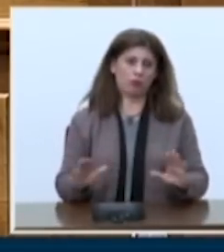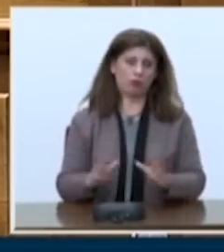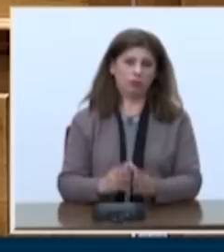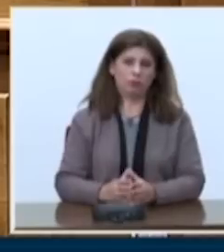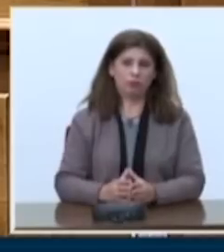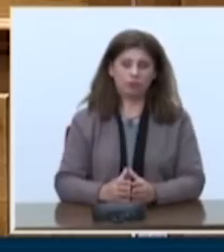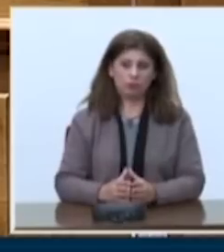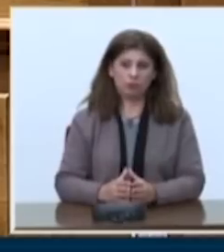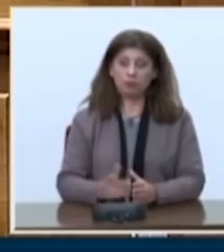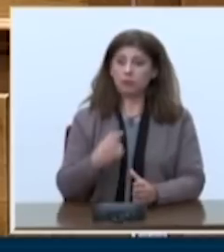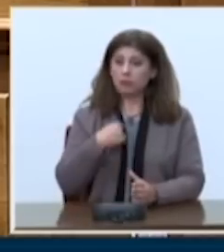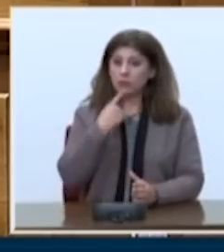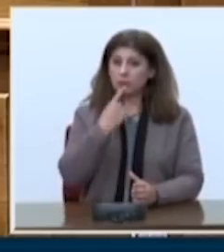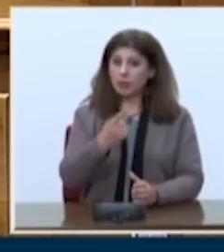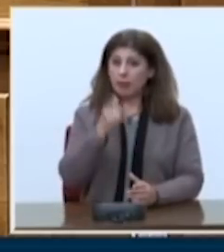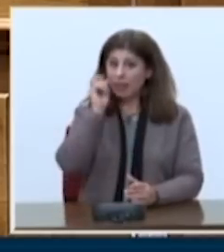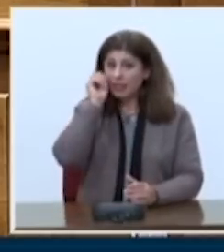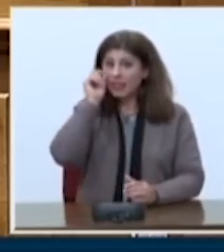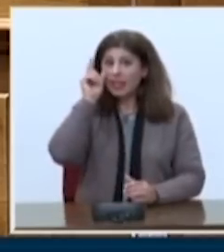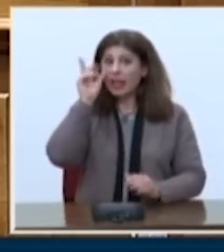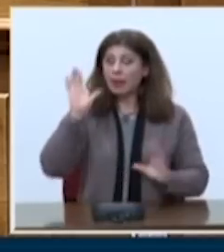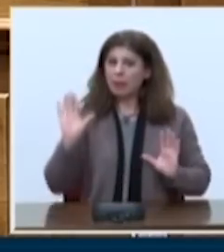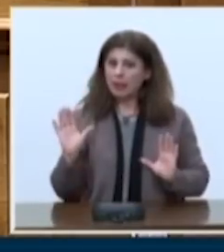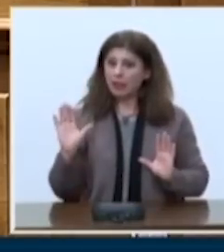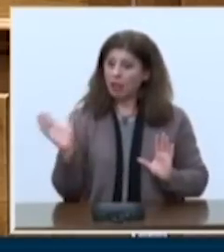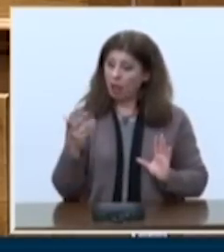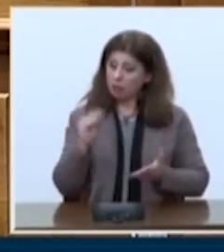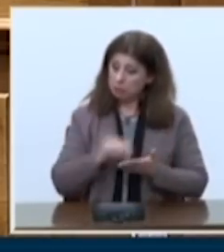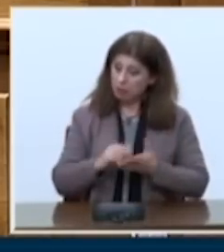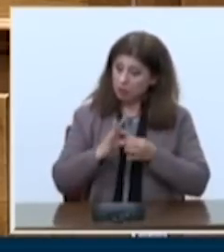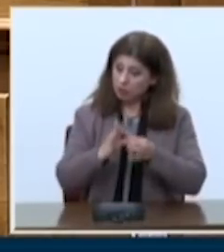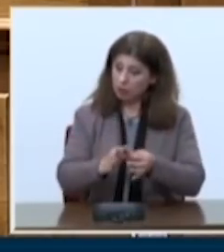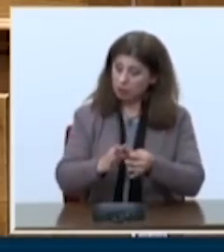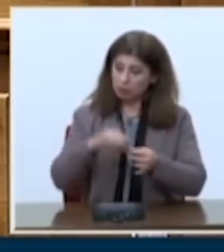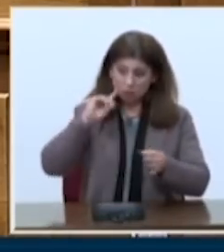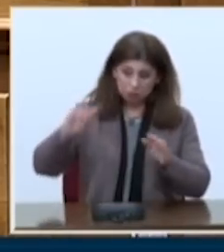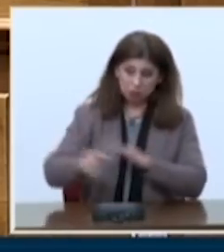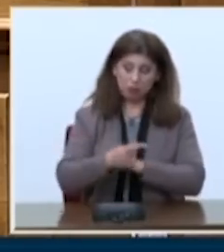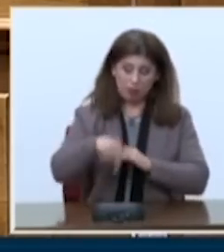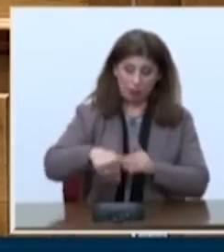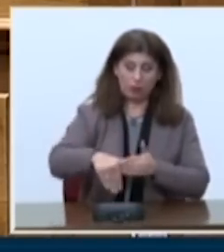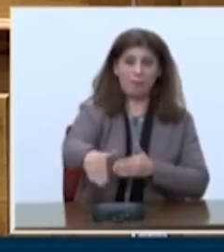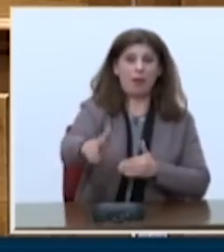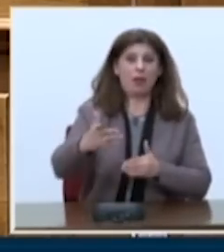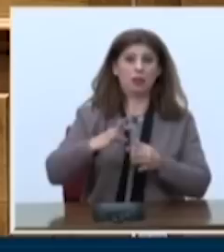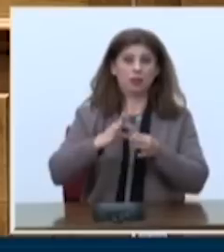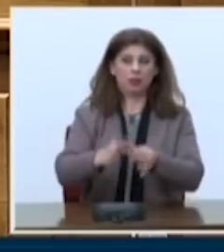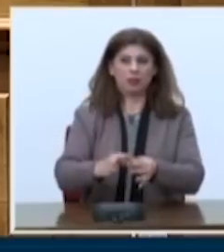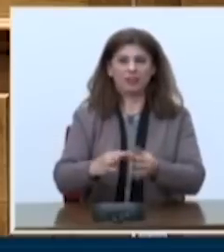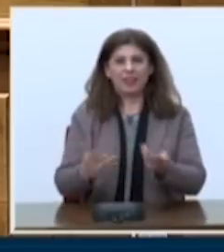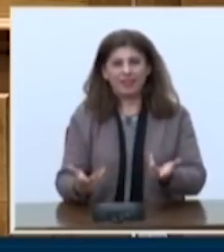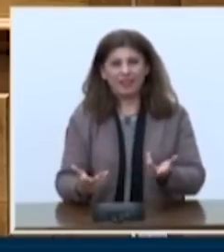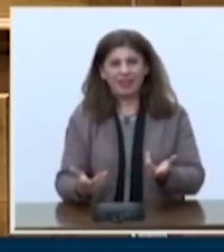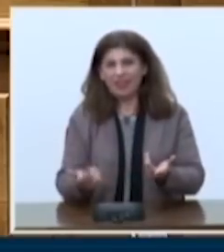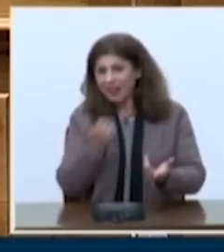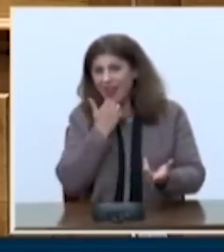μάλιστα είπε ότι θα εκπλαγεί εάν συνεχίσει παραβιάσεις η Τουρκία από εδώ και πέρα. Δηλαδή έπεσε εντελώς έξω